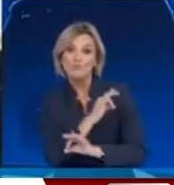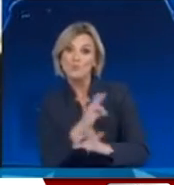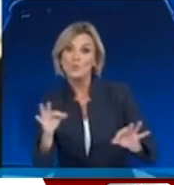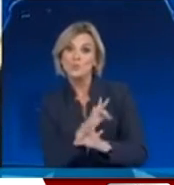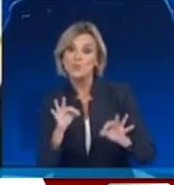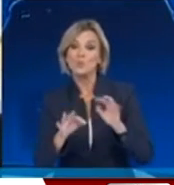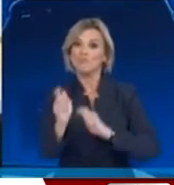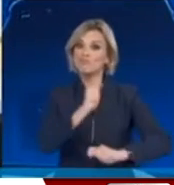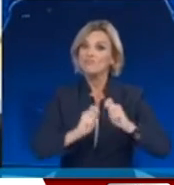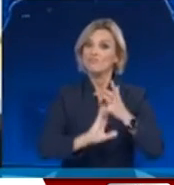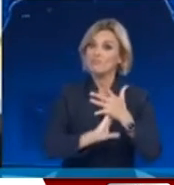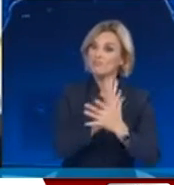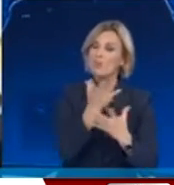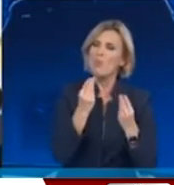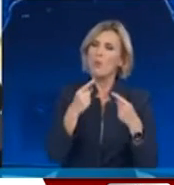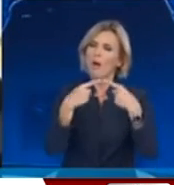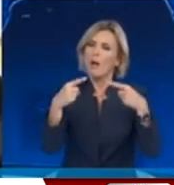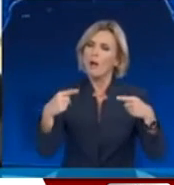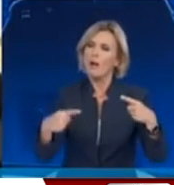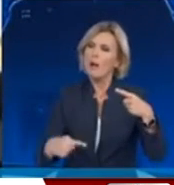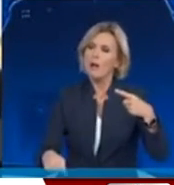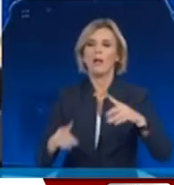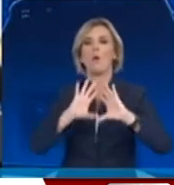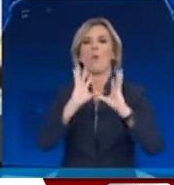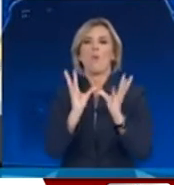πολλά θα ακολουθήσουν με πολλές επίσης άλλες